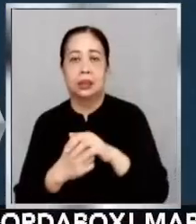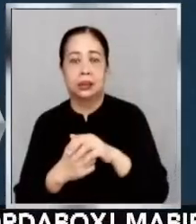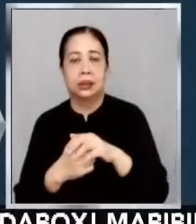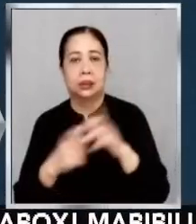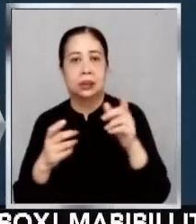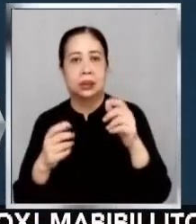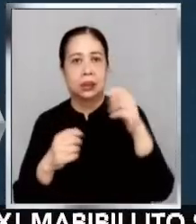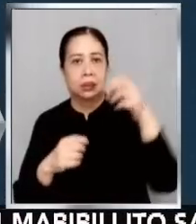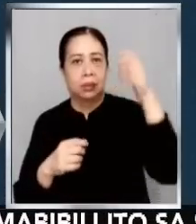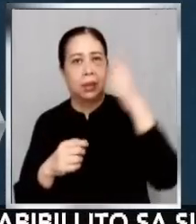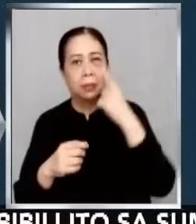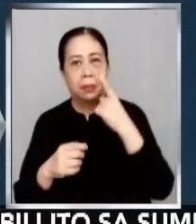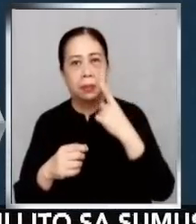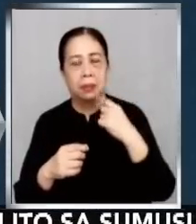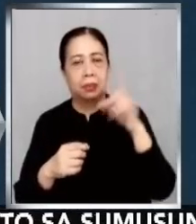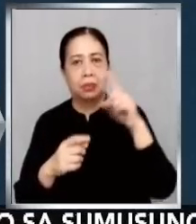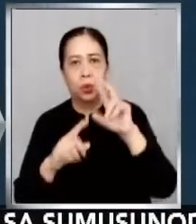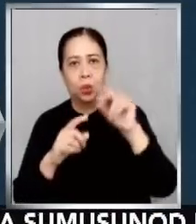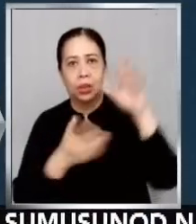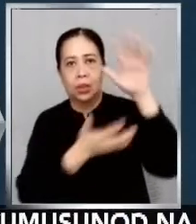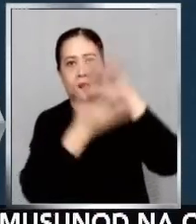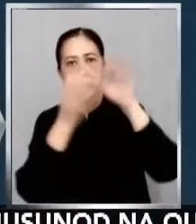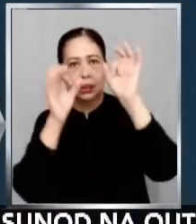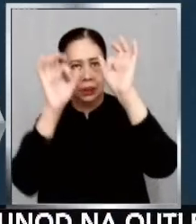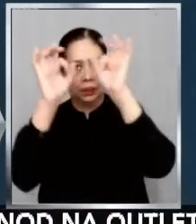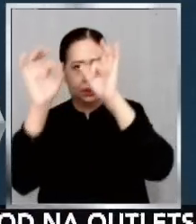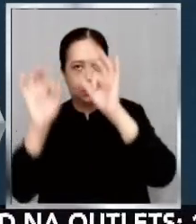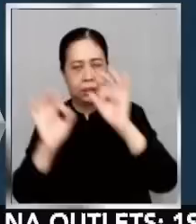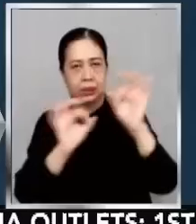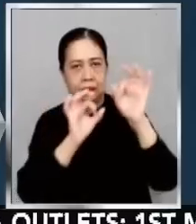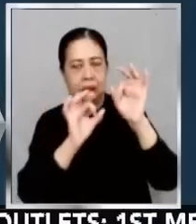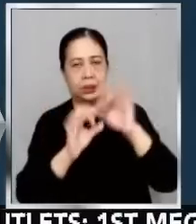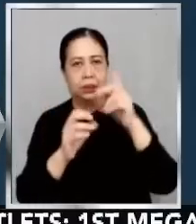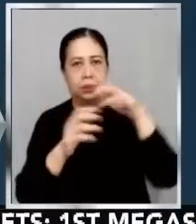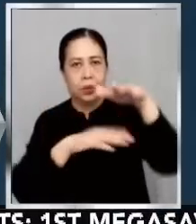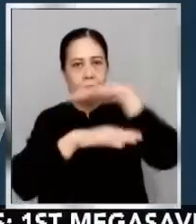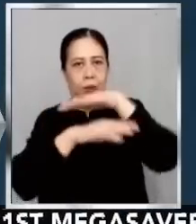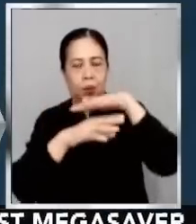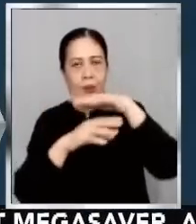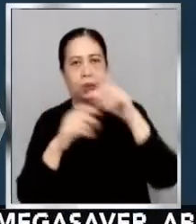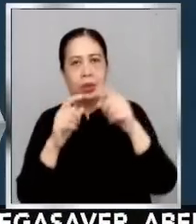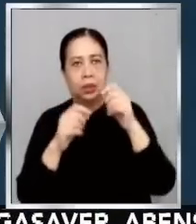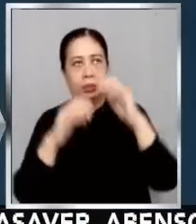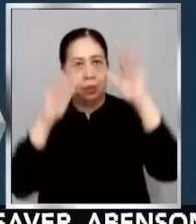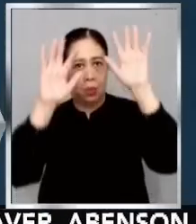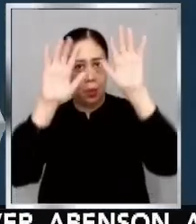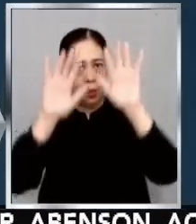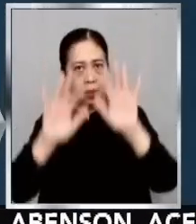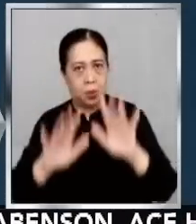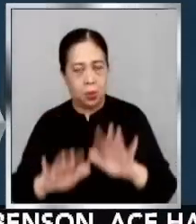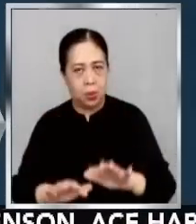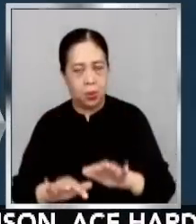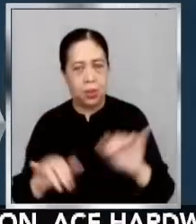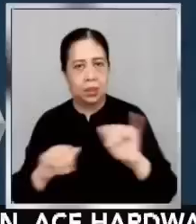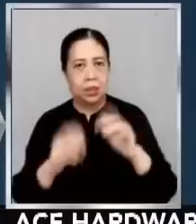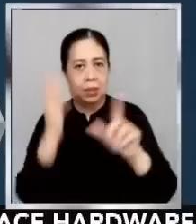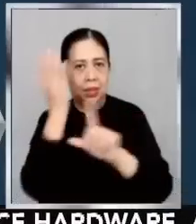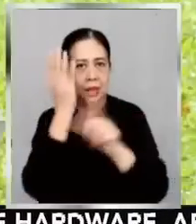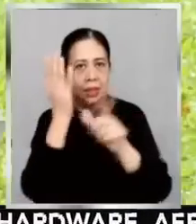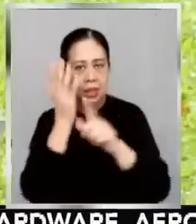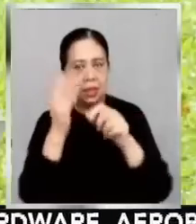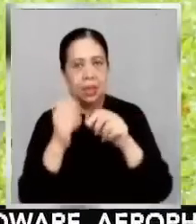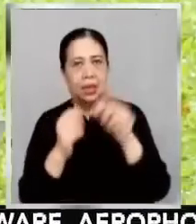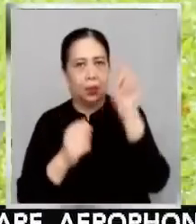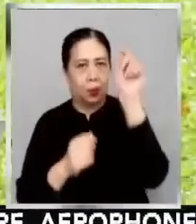teardrop. Pag ito'y nasa langit pa, binog ang hugis ng ulan dahil sa surface tension. Pag ito naman ay bumabagsak sa mga surface pareho ng dahon, flat ang korte ng